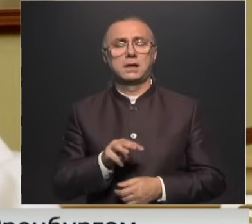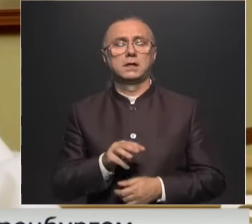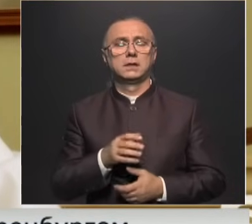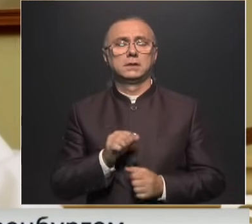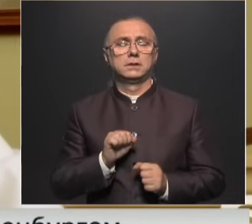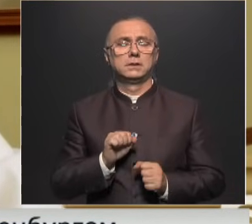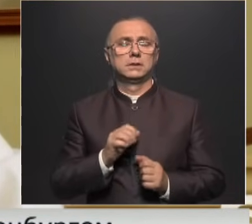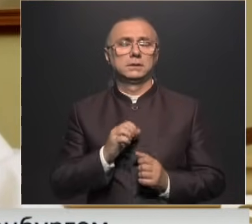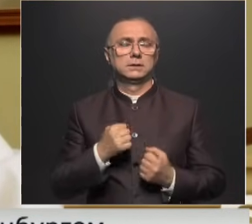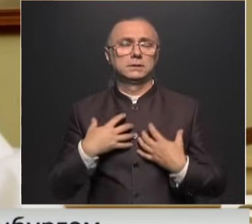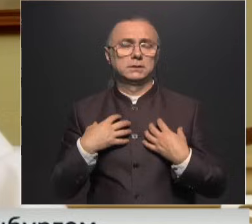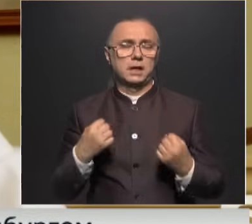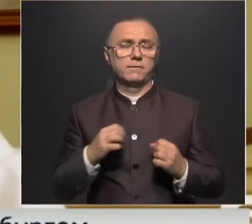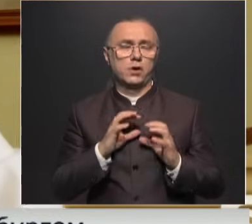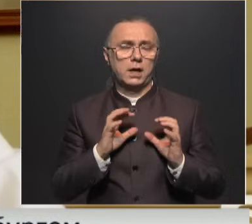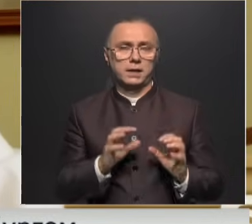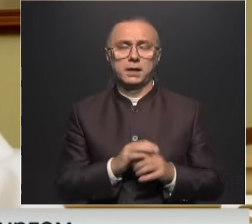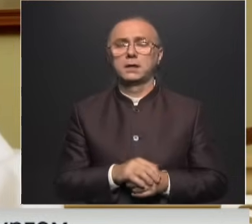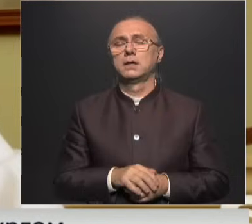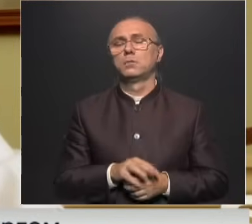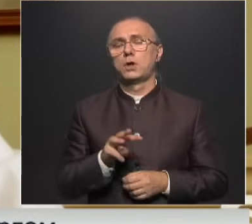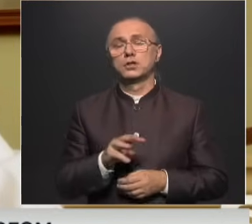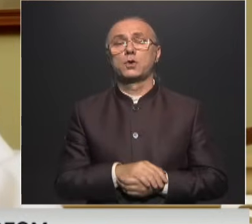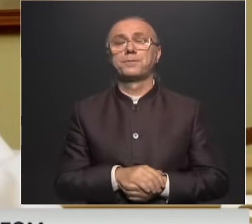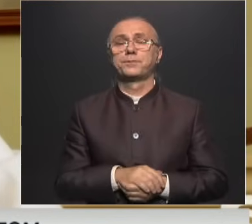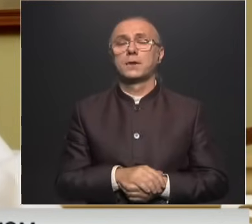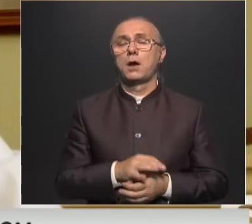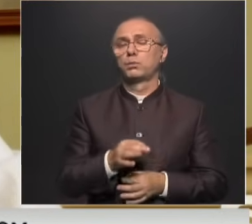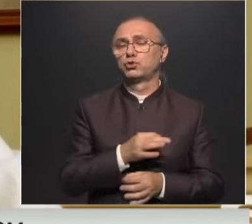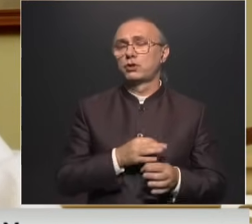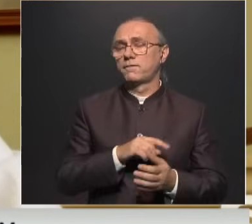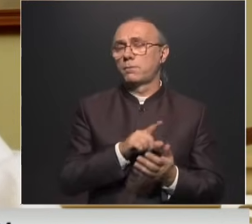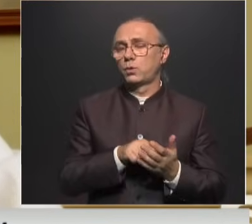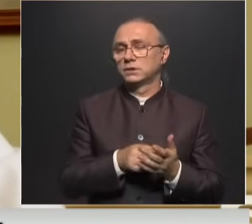Альбертовича Мурашко и обсуждаем вопросы, связанные с фондом.